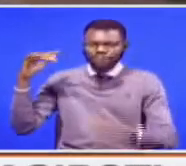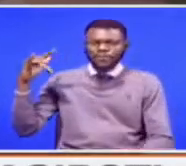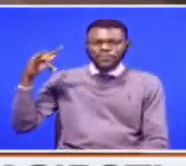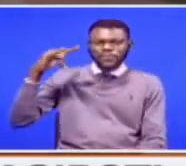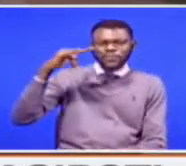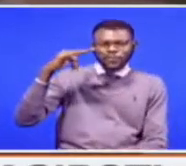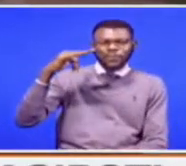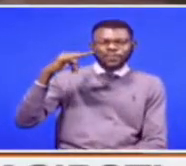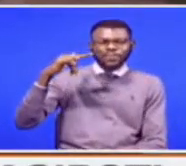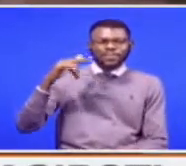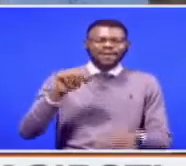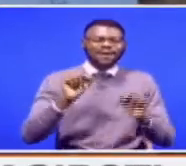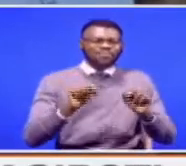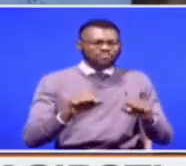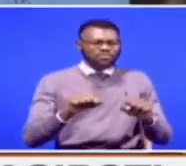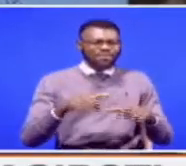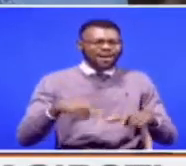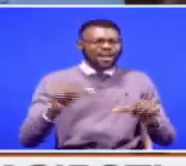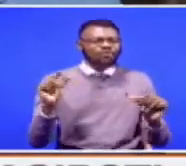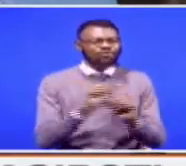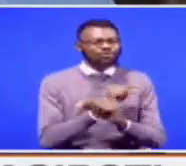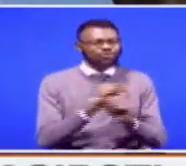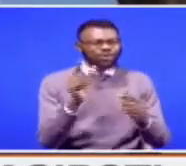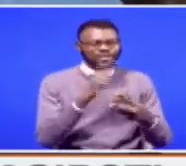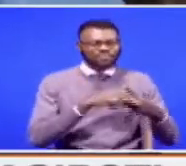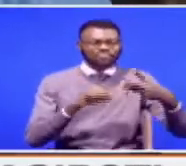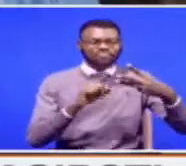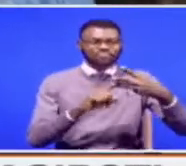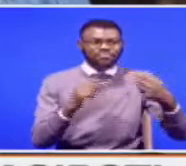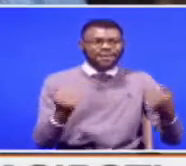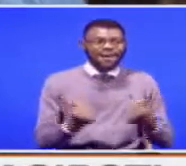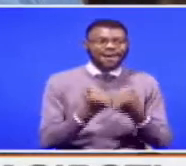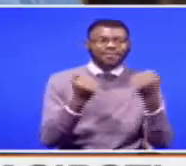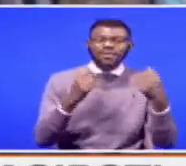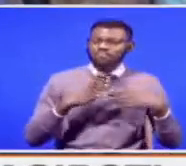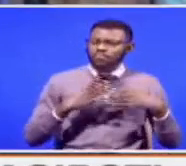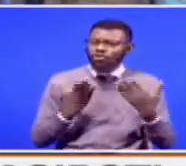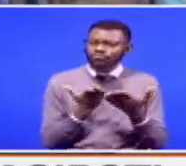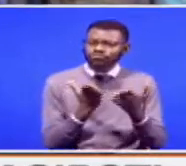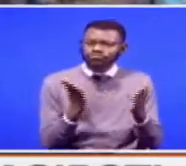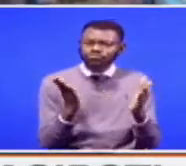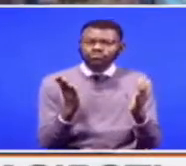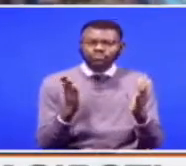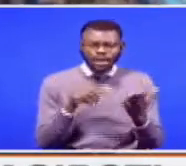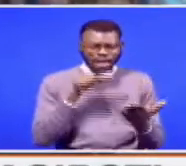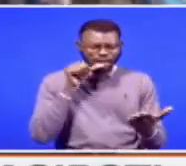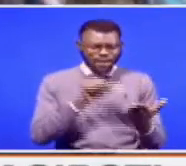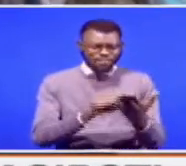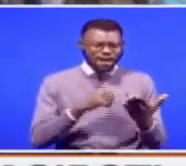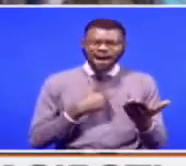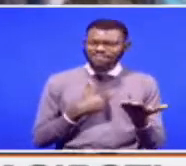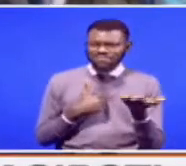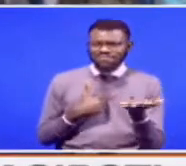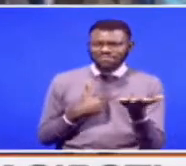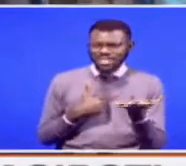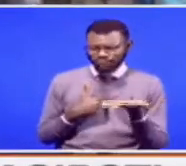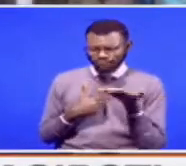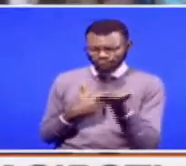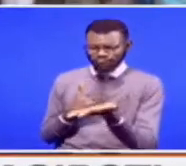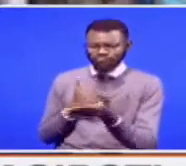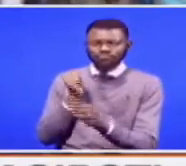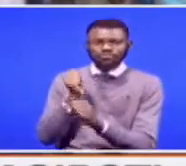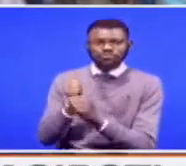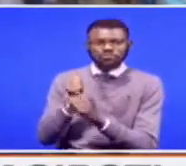masomo ya ziada. Jambo la tatu, kama Mkenya ako na barua amepata kazi,